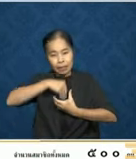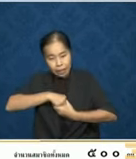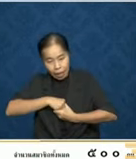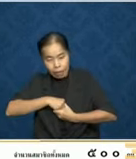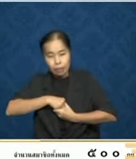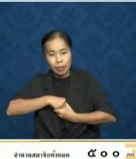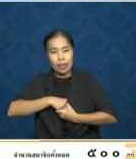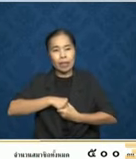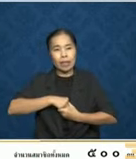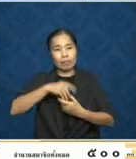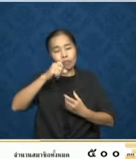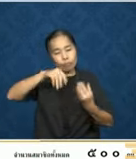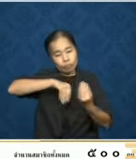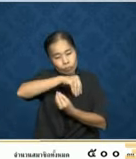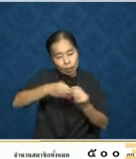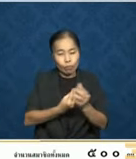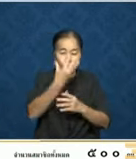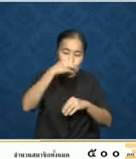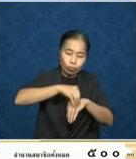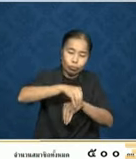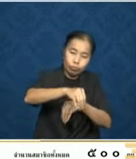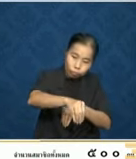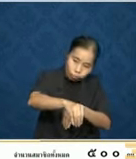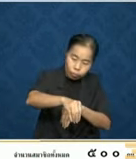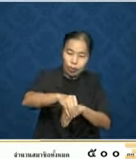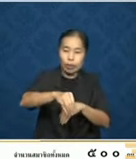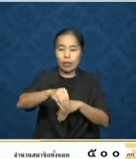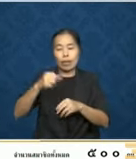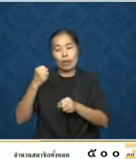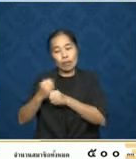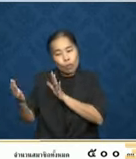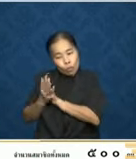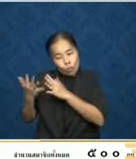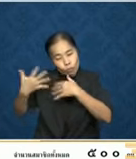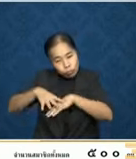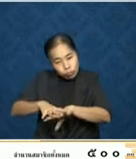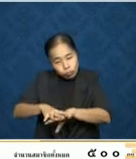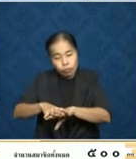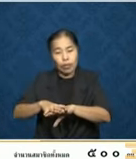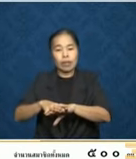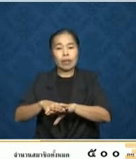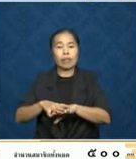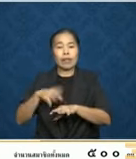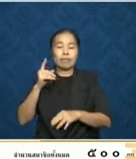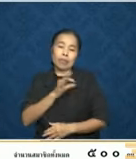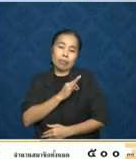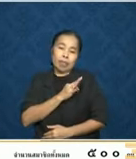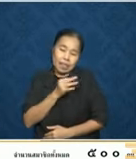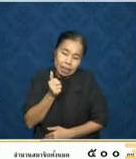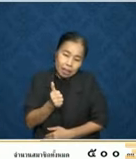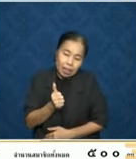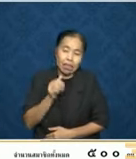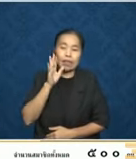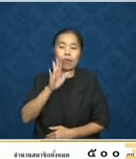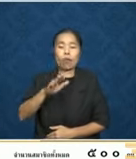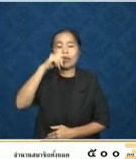ญาเศรษฐกิจพอเพียงค่ะเรียนรู้เรื่องอยู่ร่วมกับผู้อื่นอย่างมีความสุขปฏิบัติตนเป็นสมาชิกที่ดีของสังคมไทยในระบอบประชาธิปไ